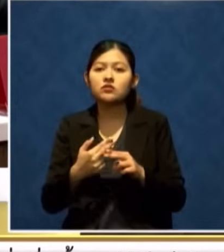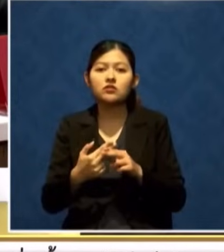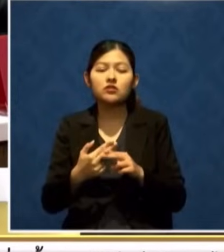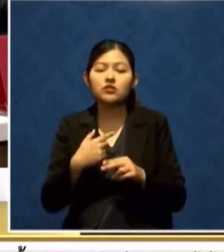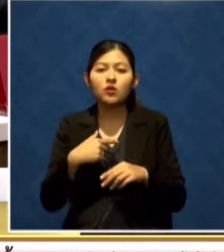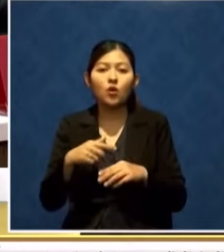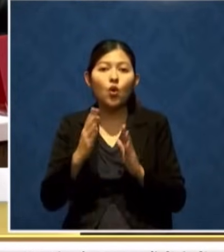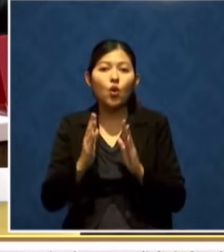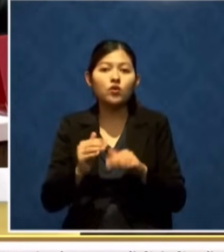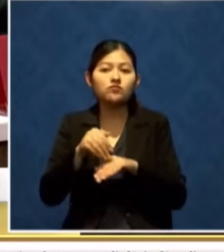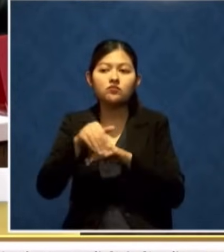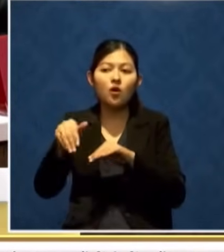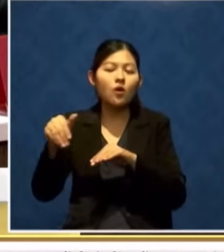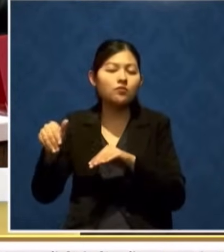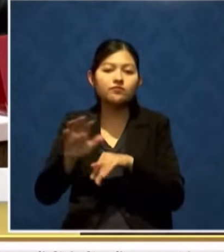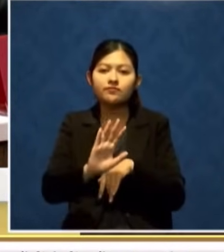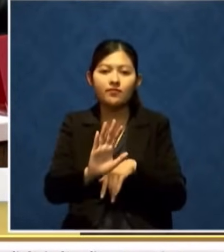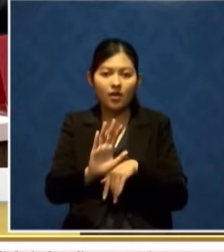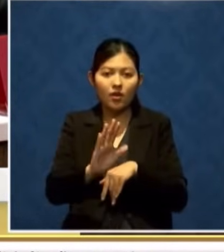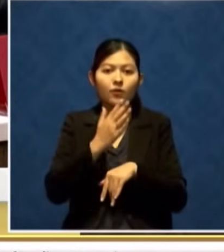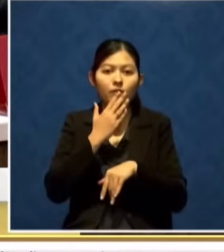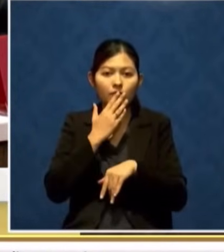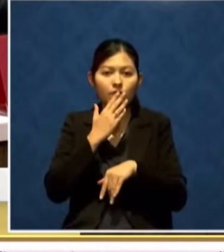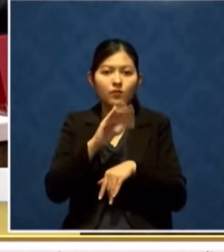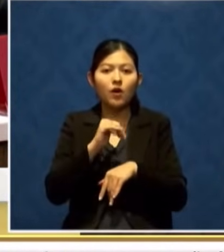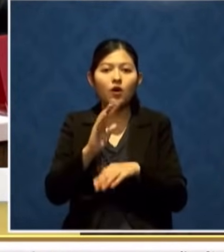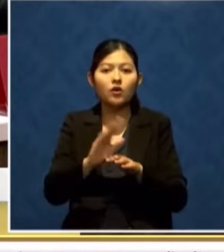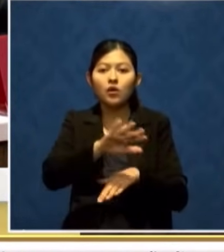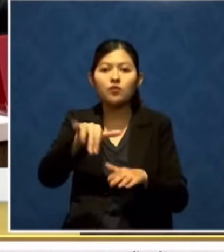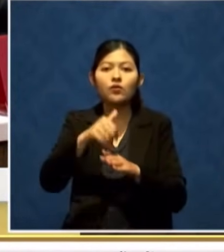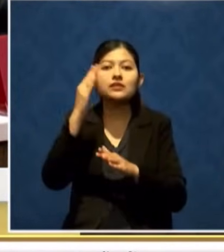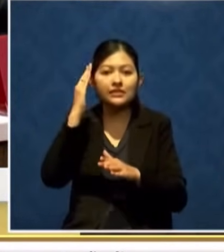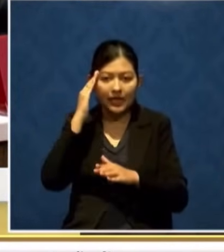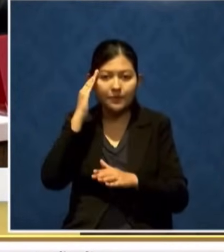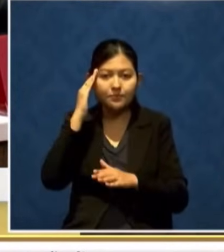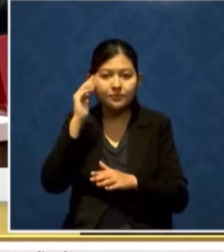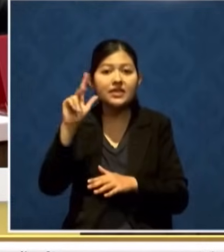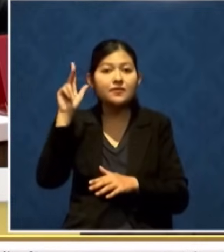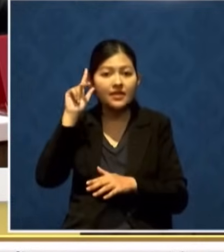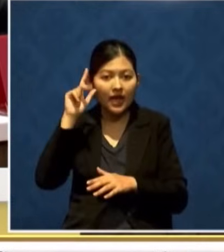นอกนะครับถือว่าทุกคนทราบจากข่าวสาร